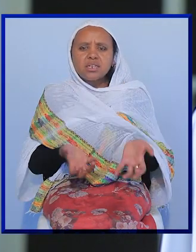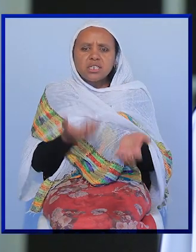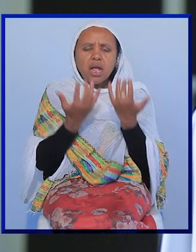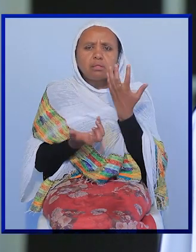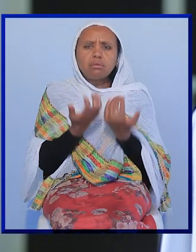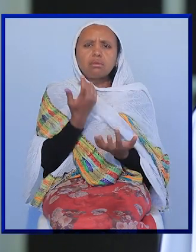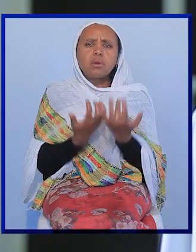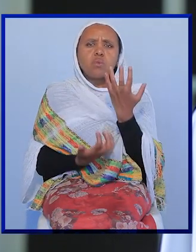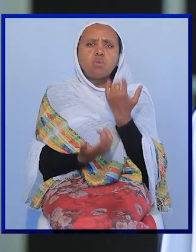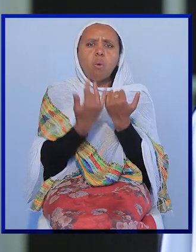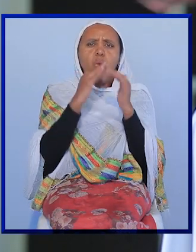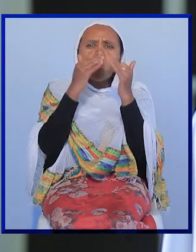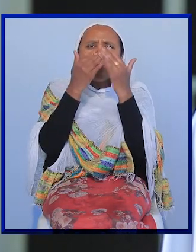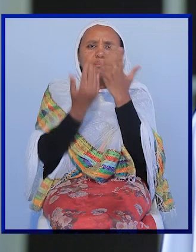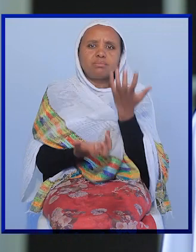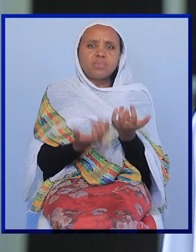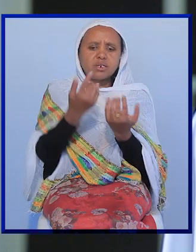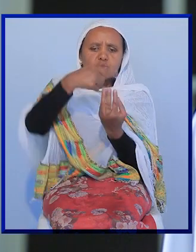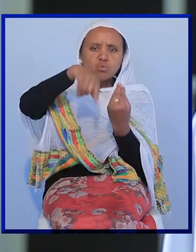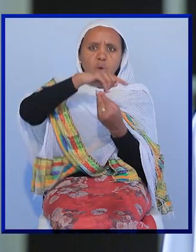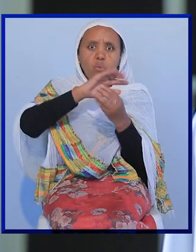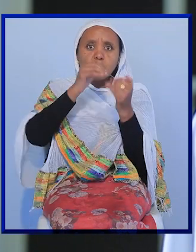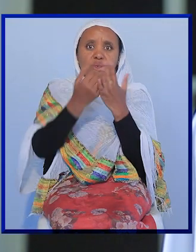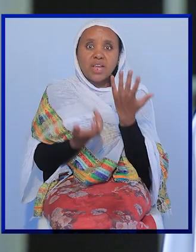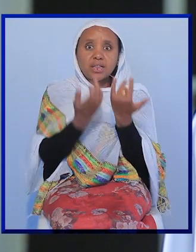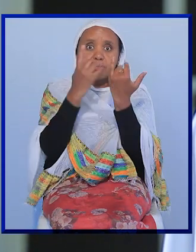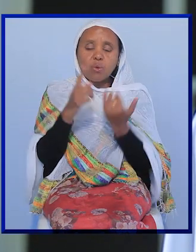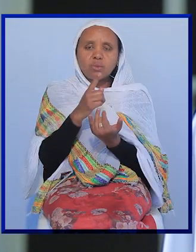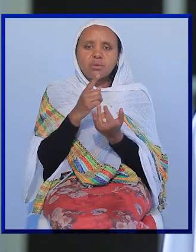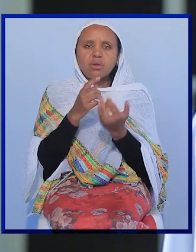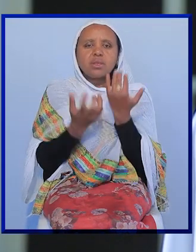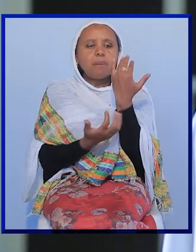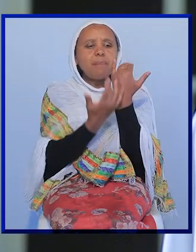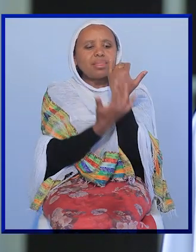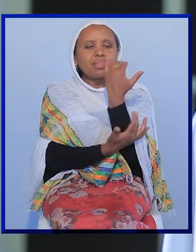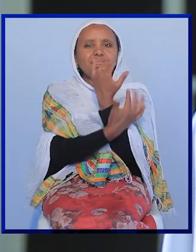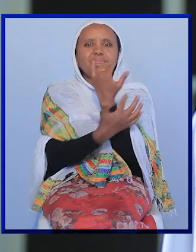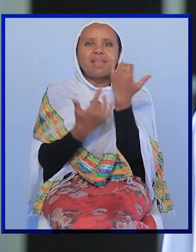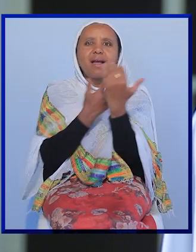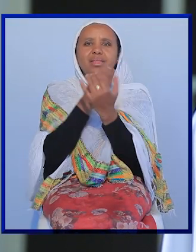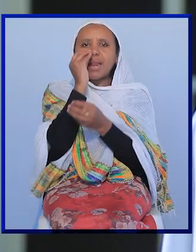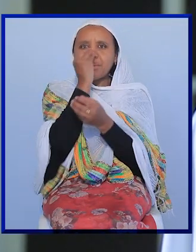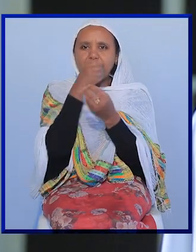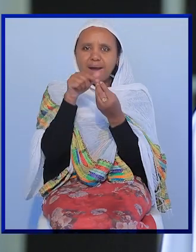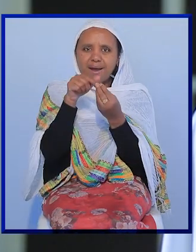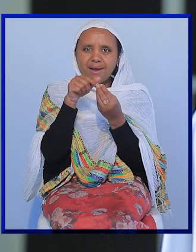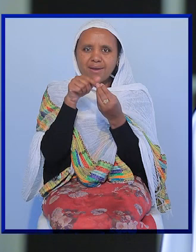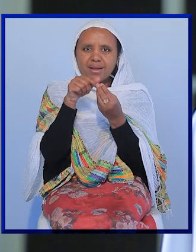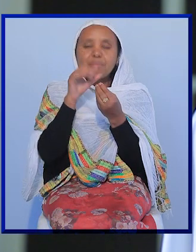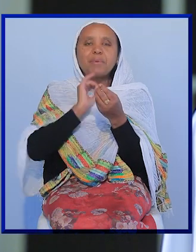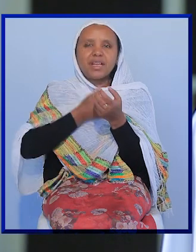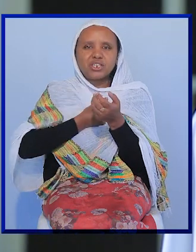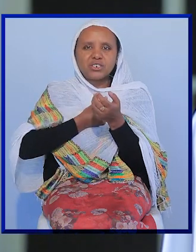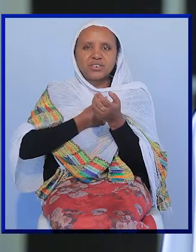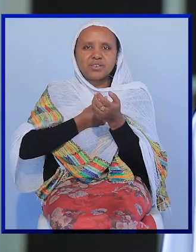ነዶ እሳት ሁሉ ቢሆን ዙሪያ ሁሉ እሳት ቢሆን የማትለበለብ የማትቃጠል አበባ፣ የማትቃጠል